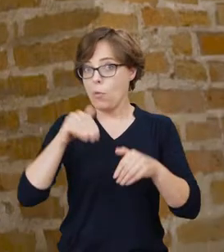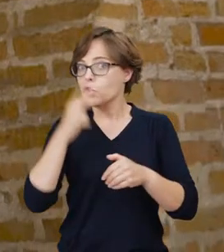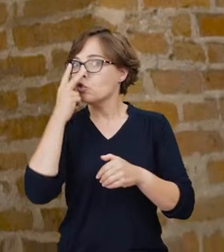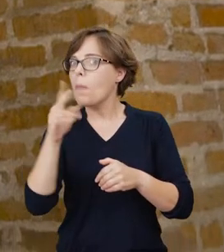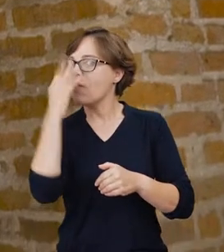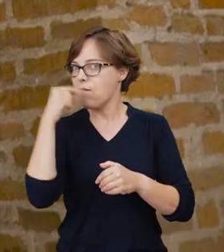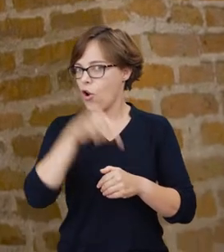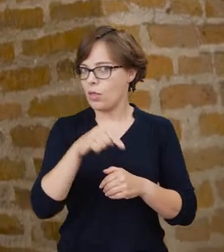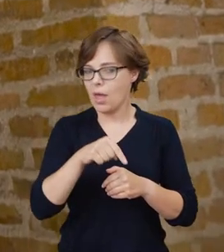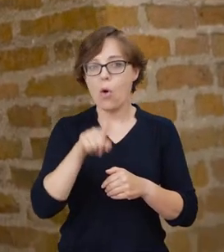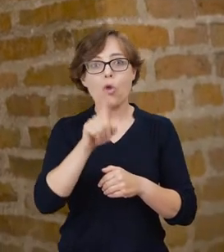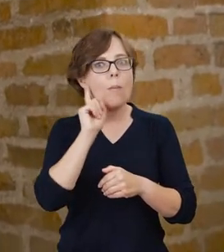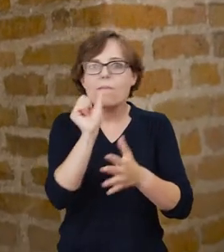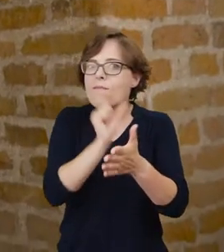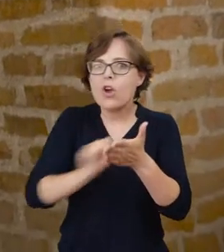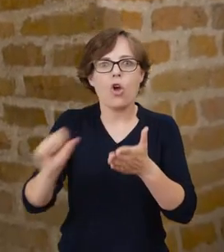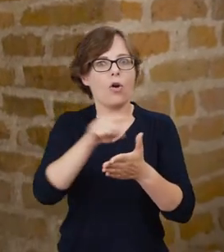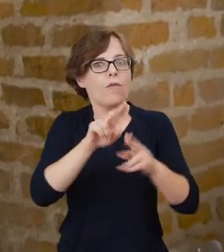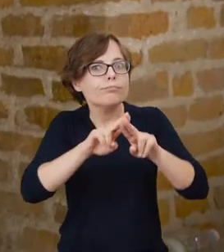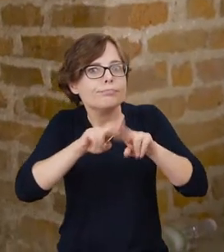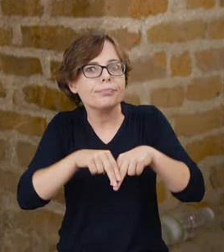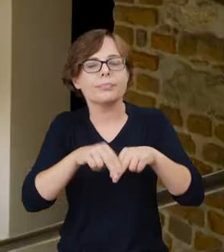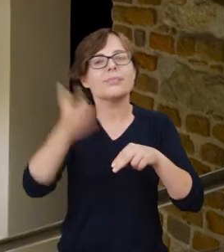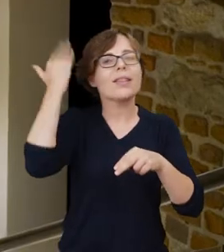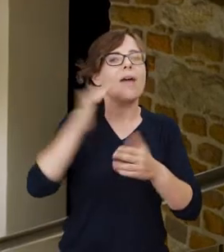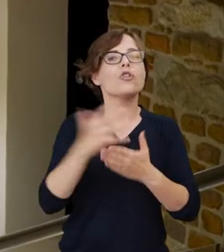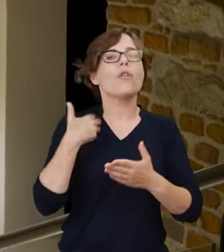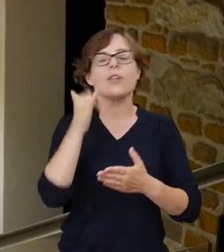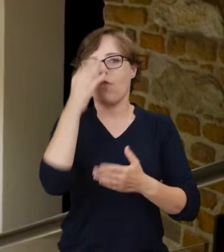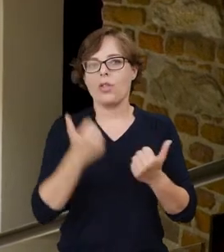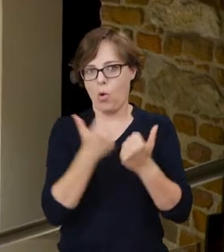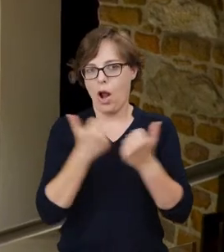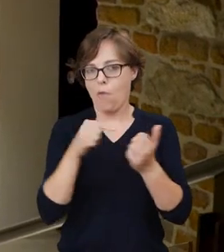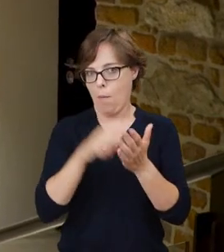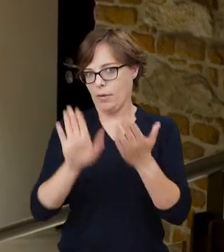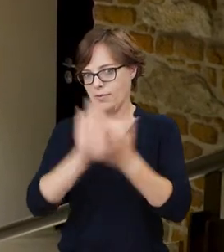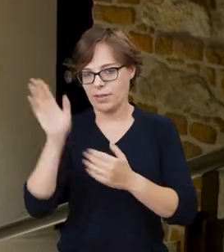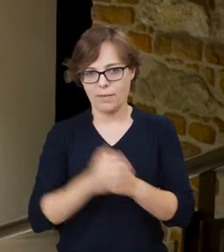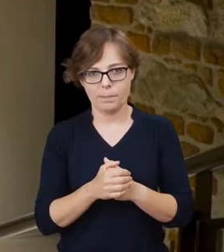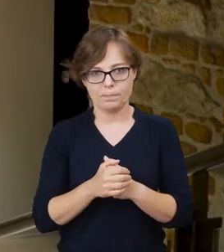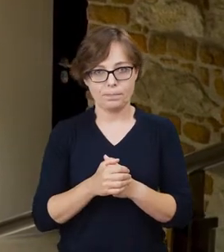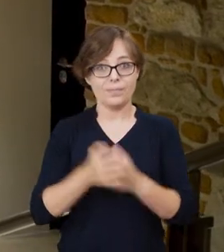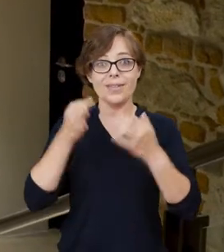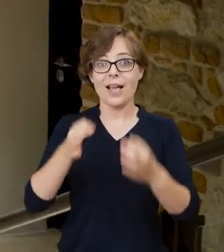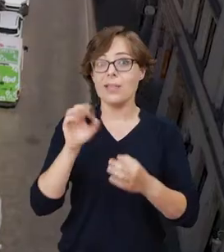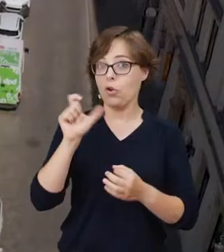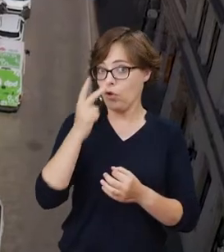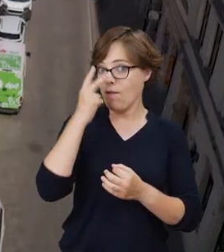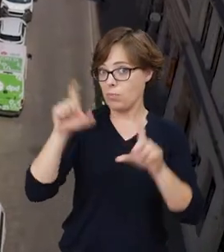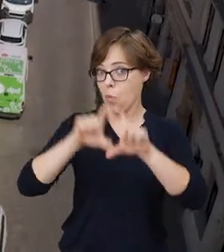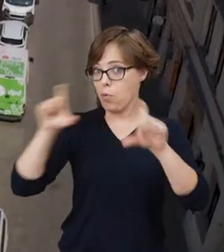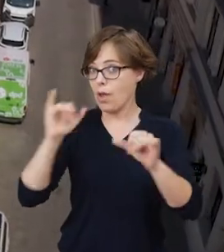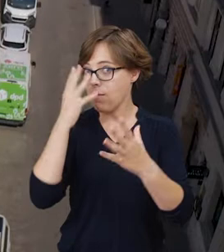unikatowy relikt, pozostałość po tej średniowiecznej zabudowie Krakowa. W bardzo dużym stopniu ten stan budynku, który widzimy dzisiaj, jest